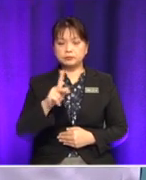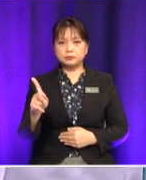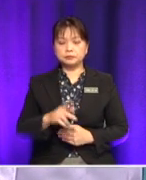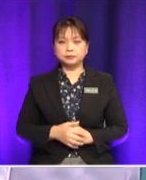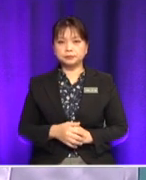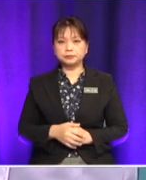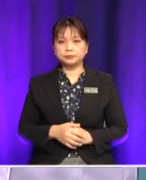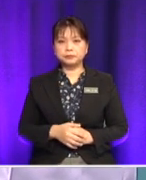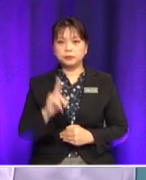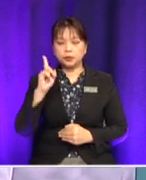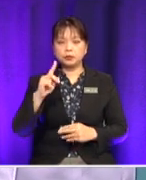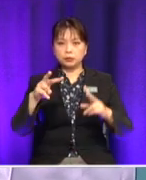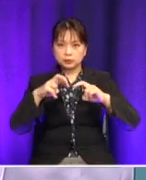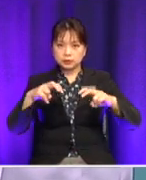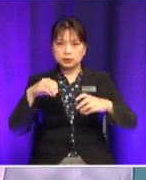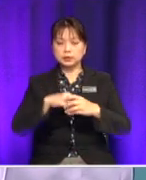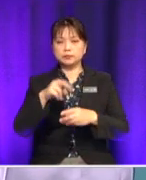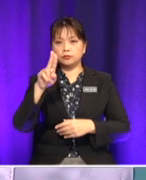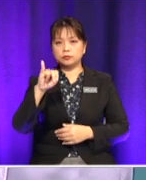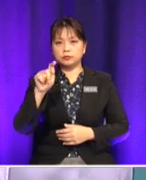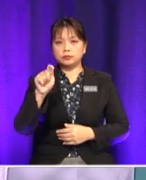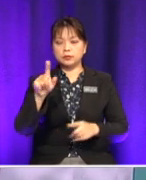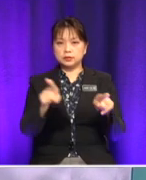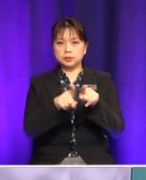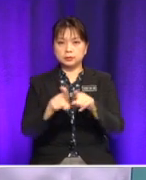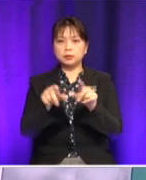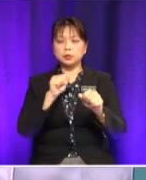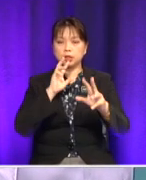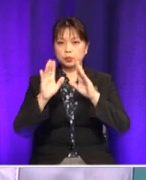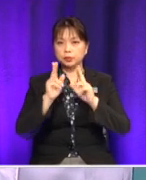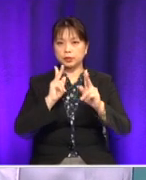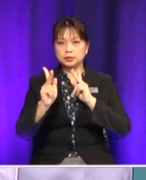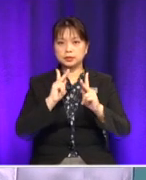unit yang sama dan membolehkan komunikasi seluruh dunia konsisten